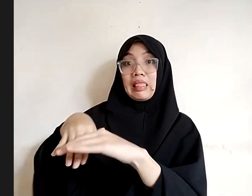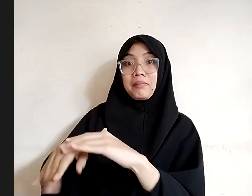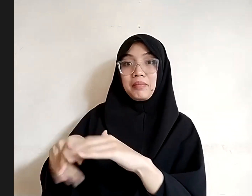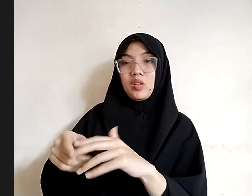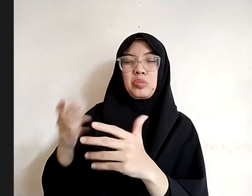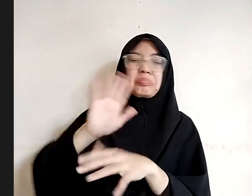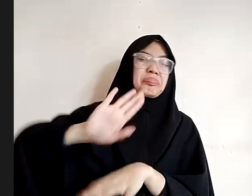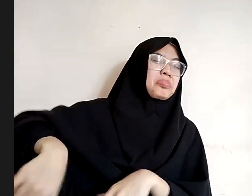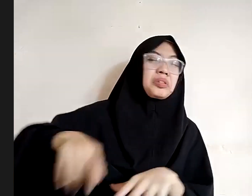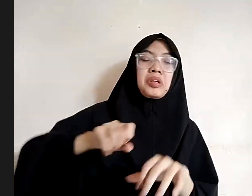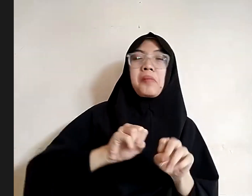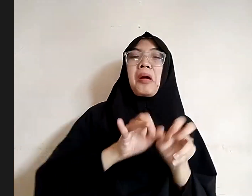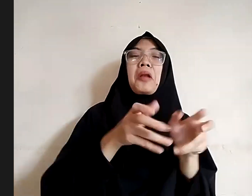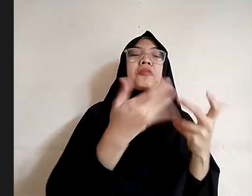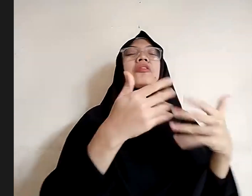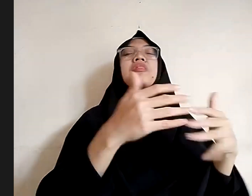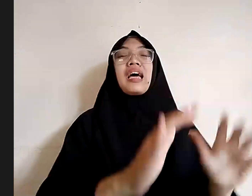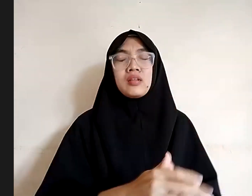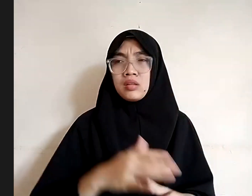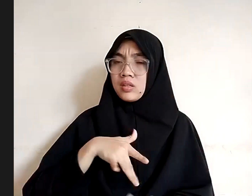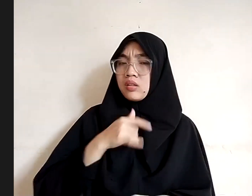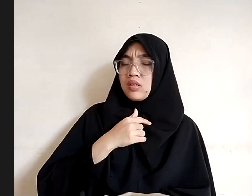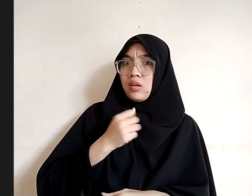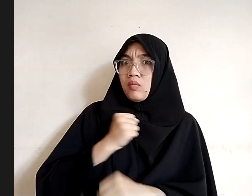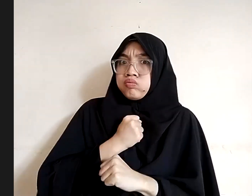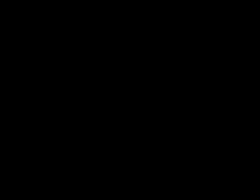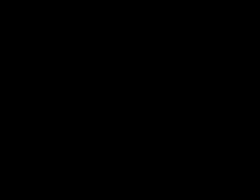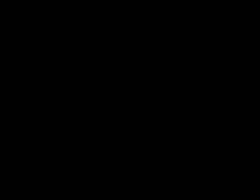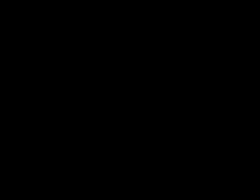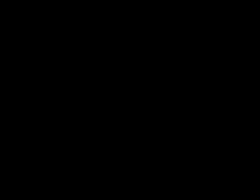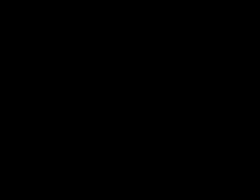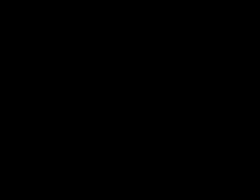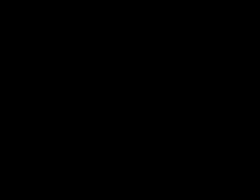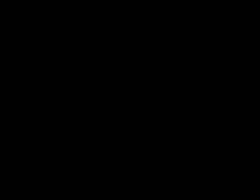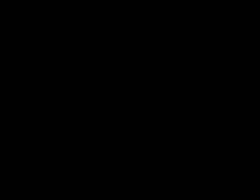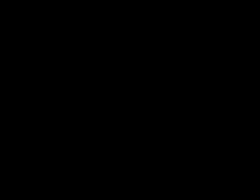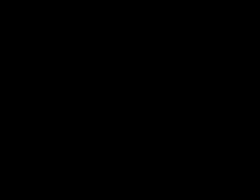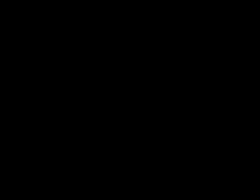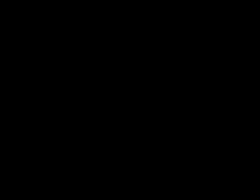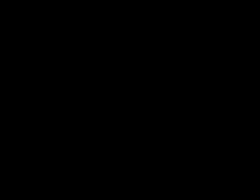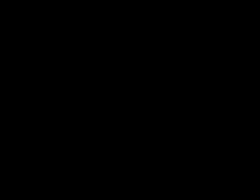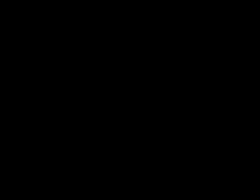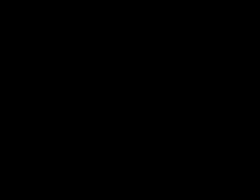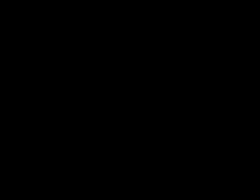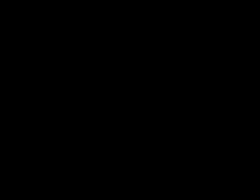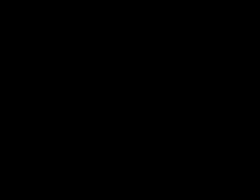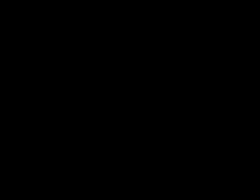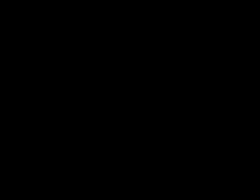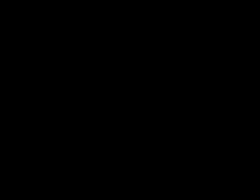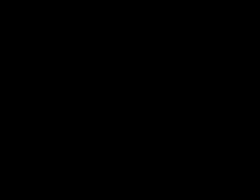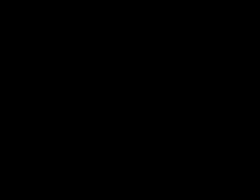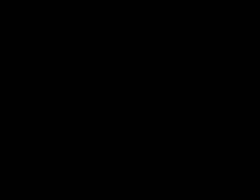Saya agak deg-degan juga, sayang sebenarnya, karena ini potensi yang luar biasa untuk kemudian